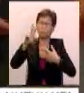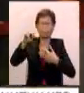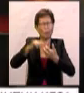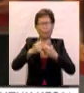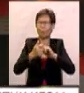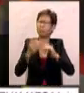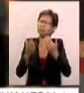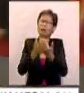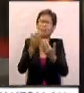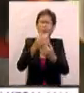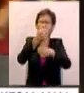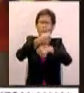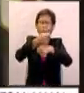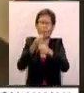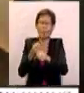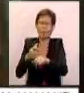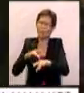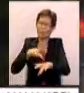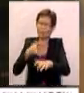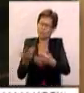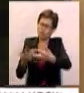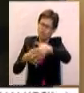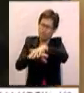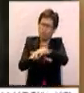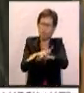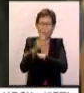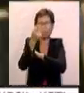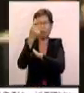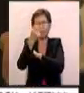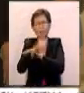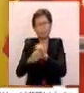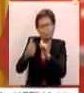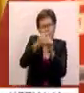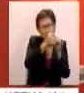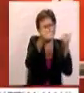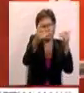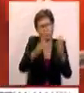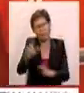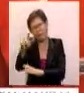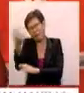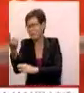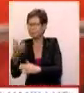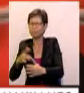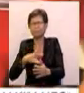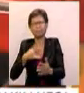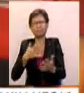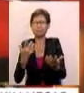masalah untuk membentuk semula keserasian dan persefahaman bersama para pemain lain.